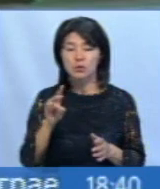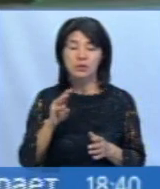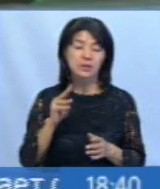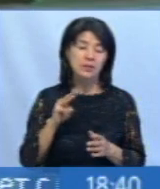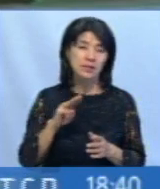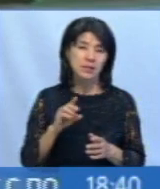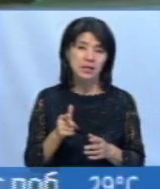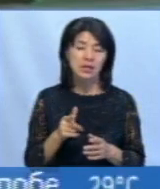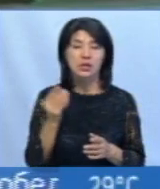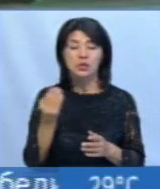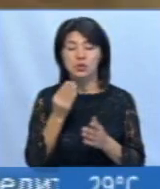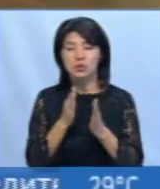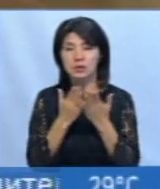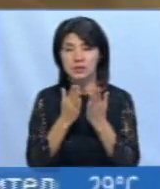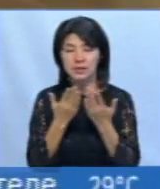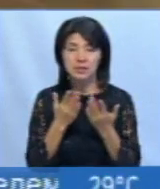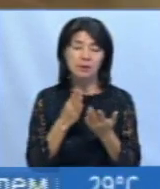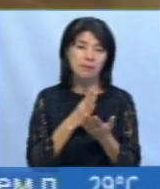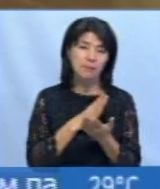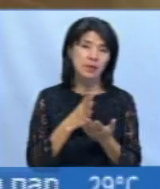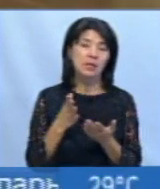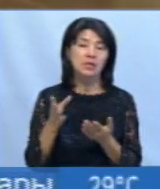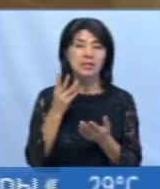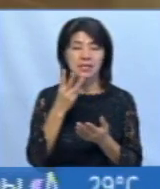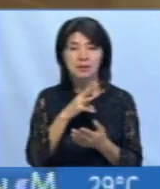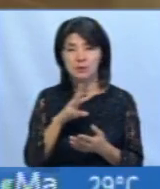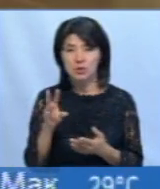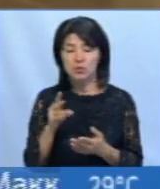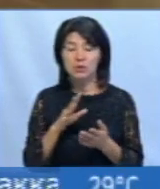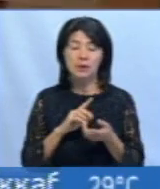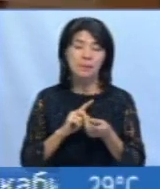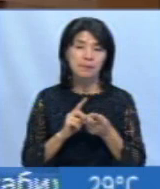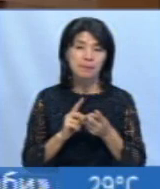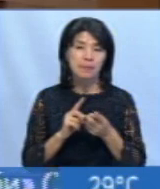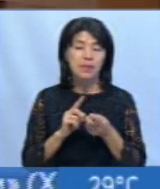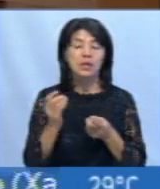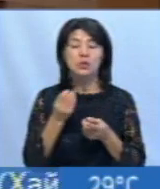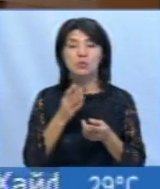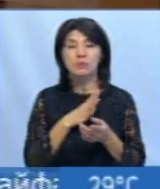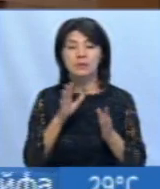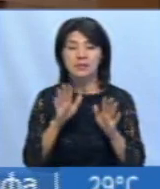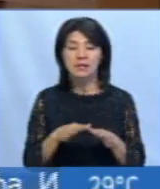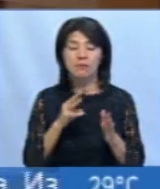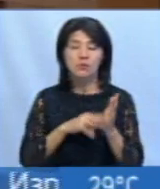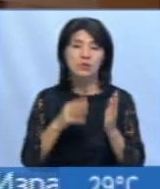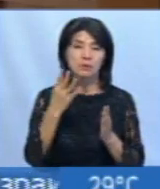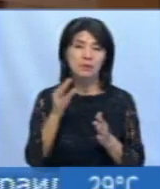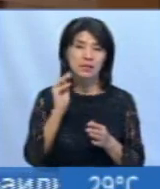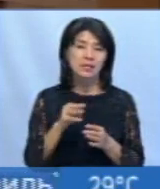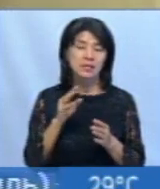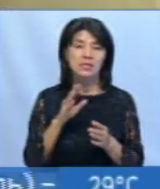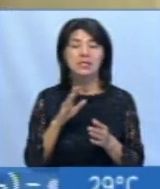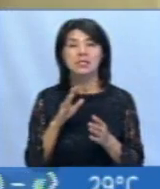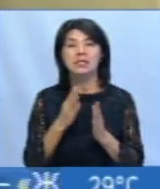году предусмотрели порядка 3 миллионов тенге. Всего в центральной библиотеке хранятся 85 тысяч книг. В год организация принимает